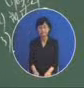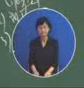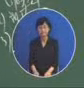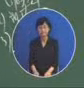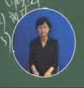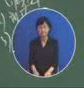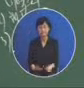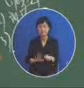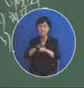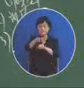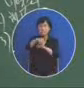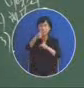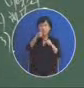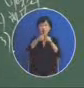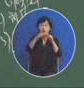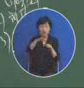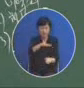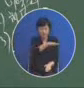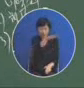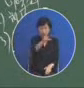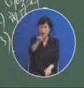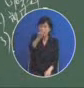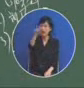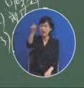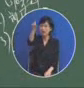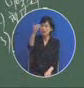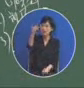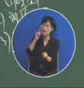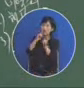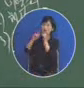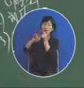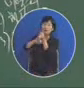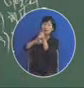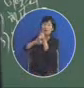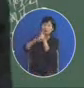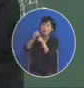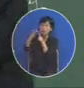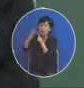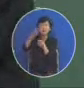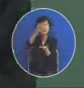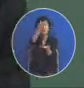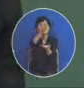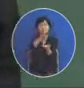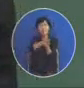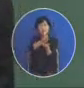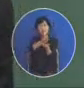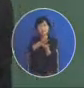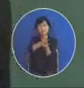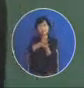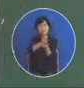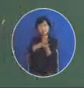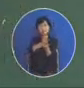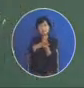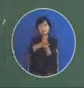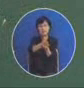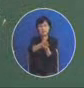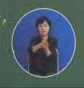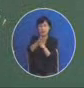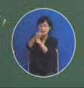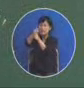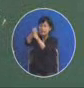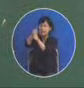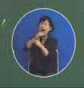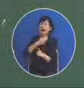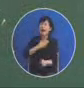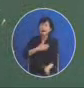세계 모든 교회 갈보리산 언약을 놓치지 마시라. All the churches across the world do not lose hold of the covenant of Mount Calvary. 알고 있는데 놓쳐요.